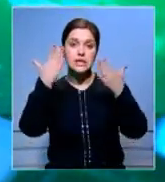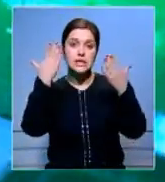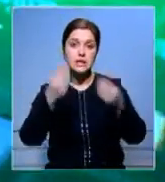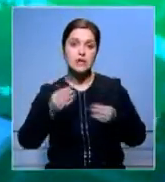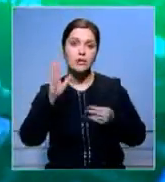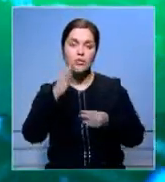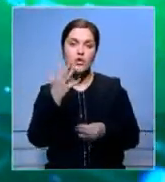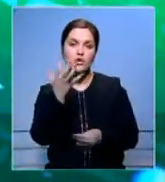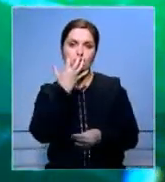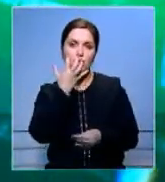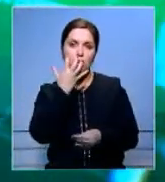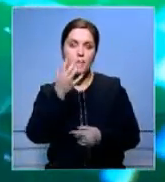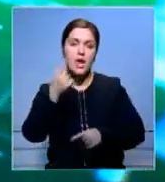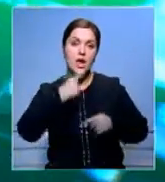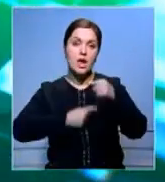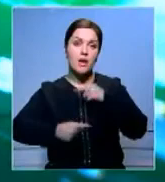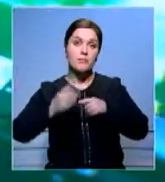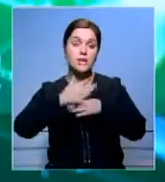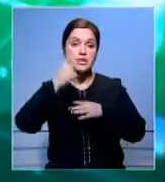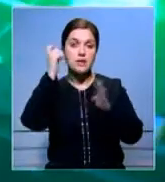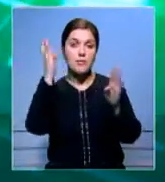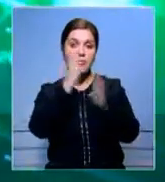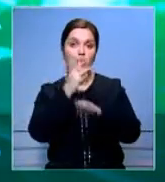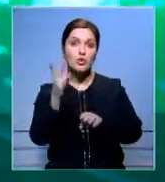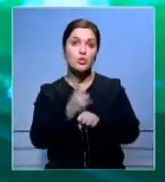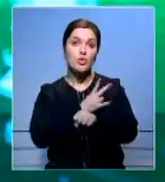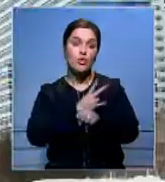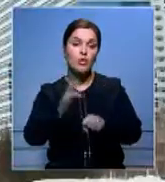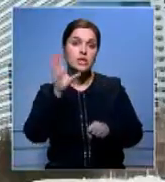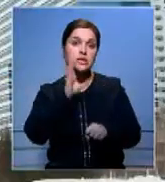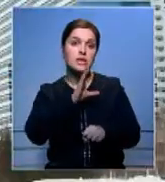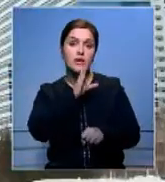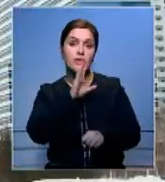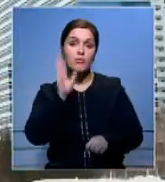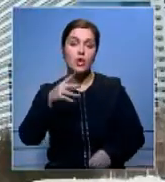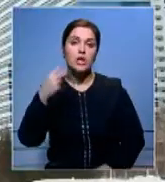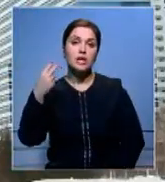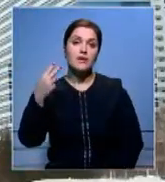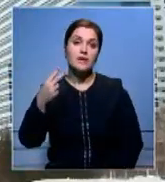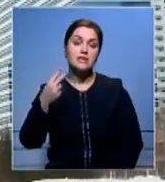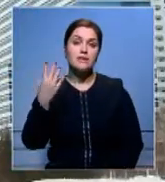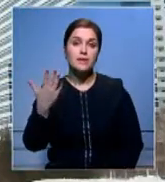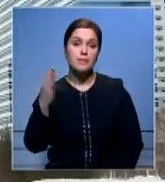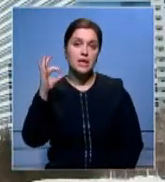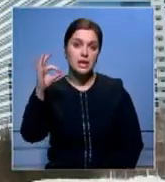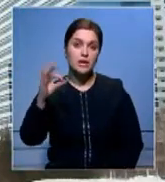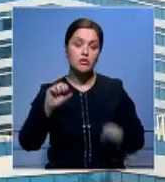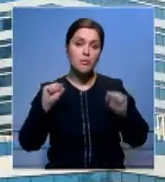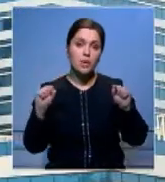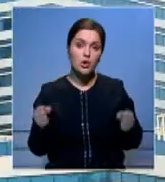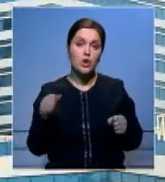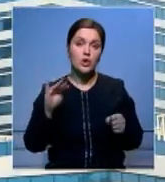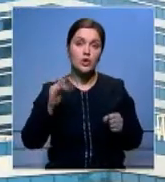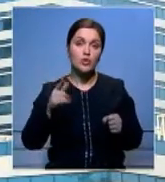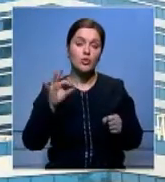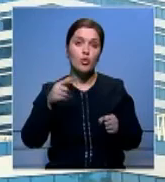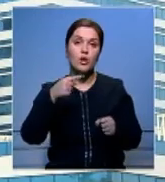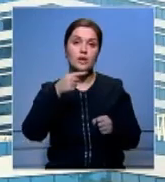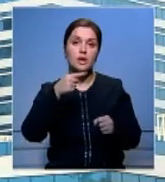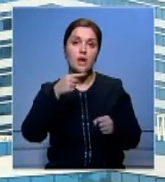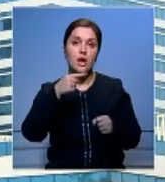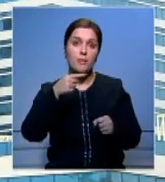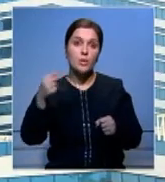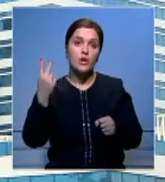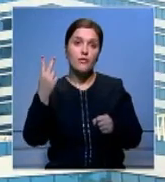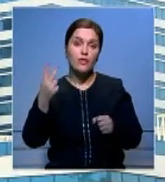страны ожидается потепление. По прогнозам метеорологов, ночью на севере температура составит 20-25 градусов мороза. На юге от